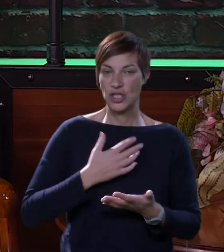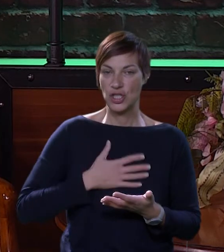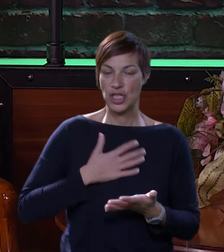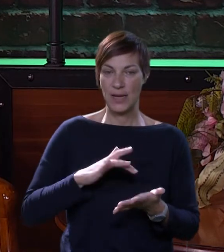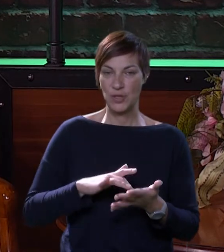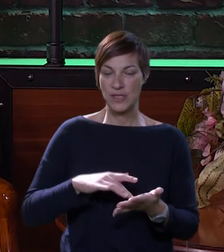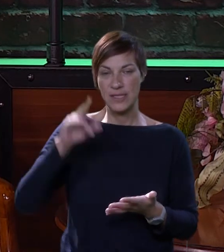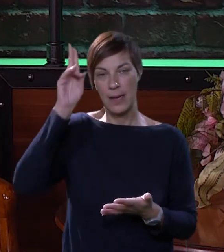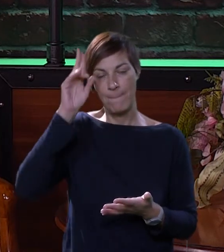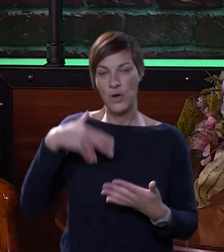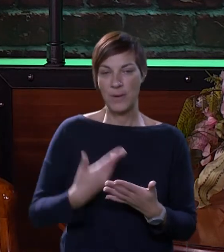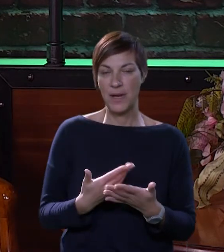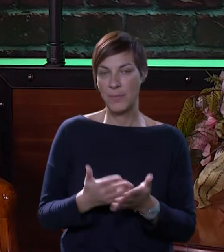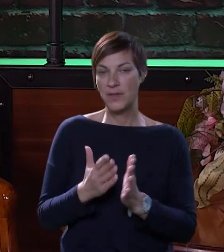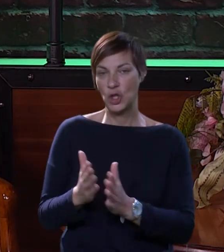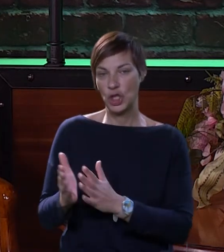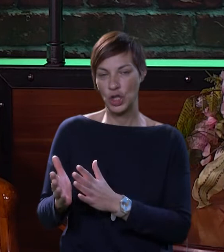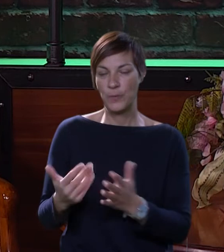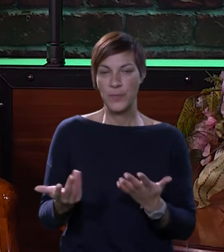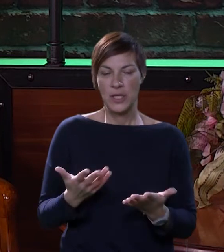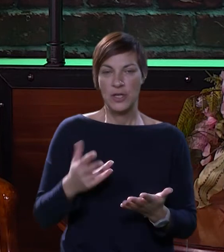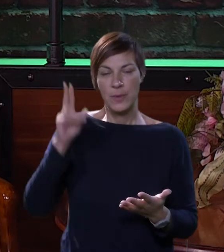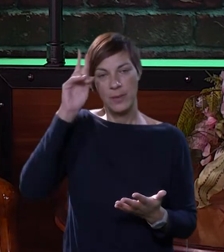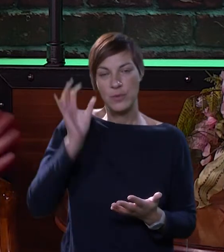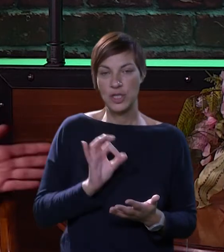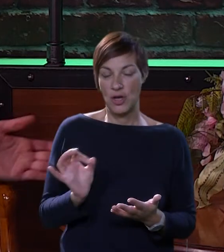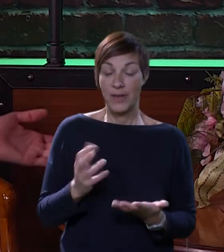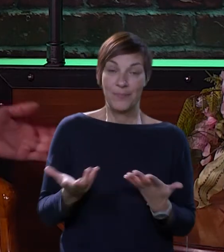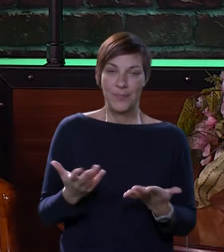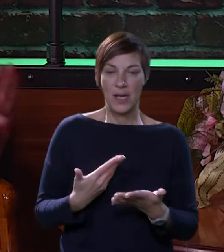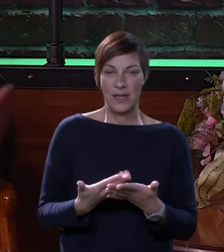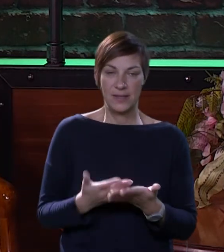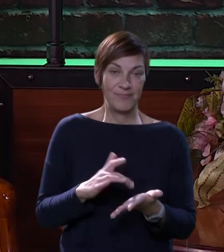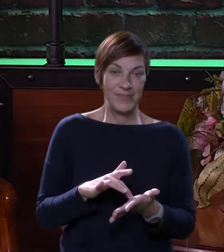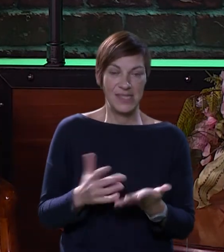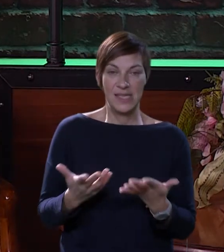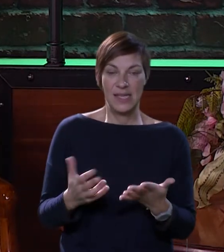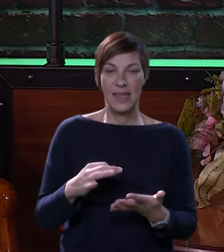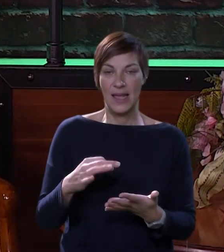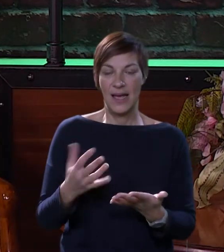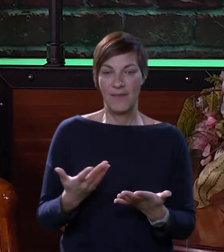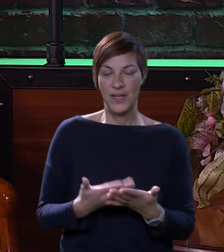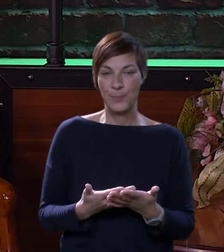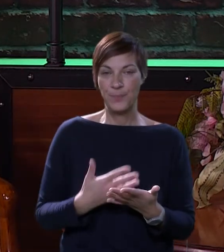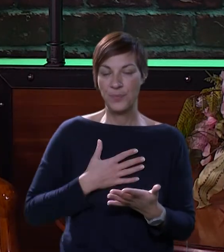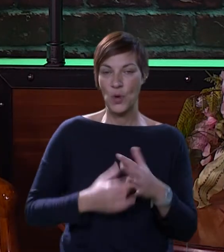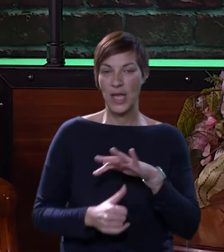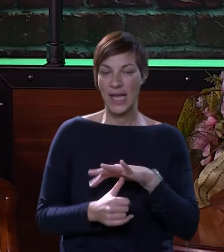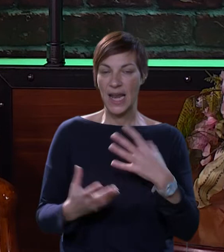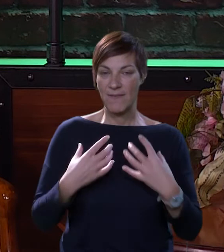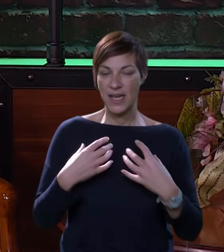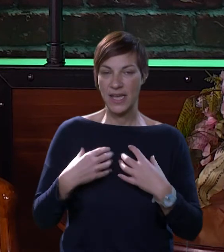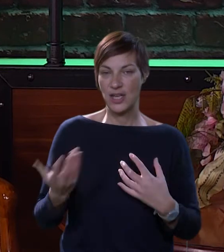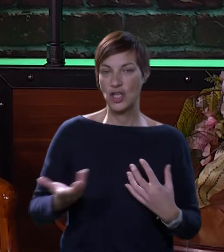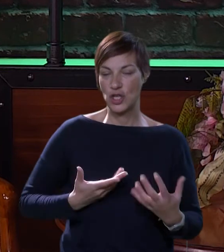doći do nekog cilja, moram napraviti to i to, što nije možda ok, ali opravdano, jer eto tako je i moj glavni